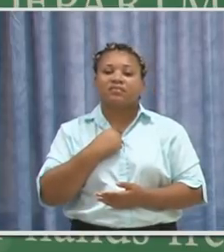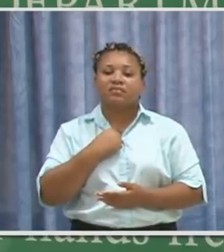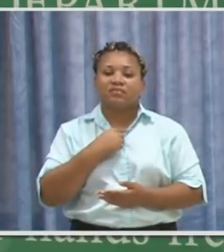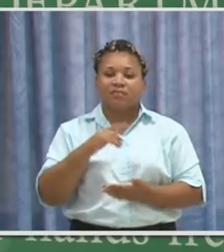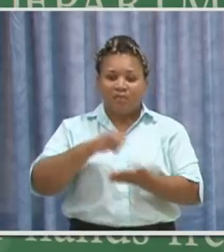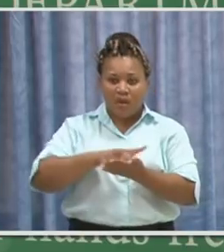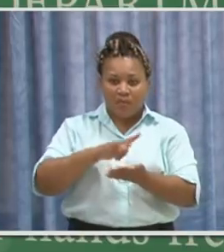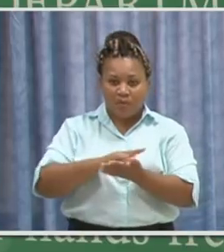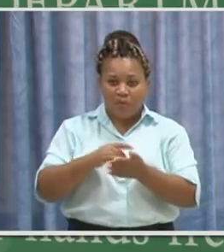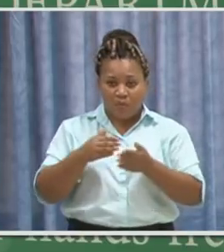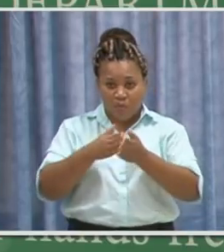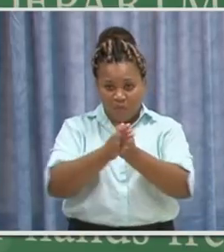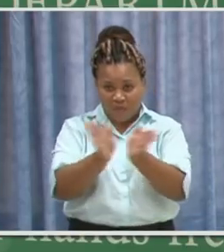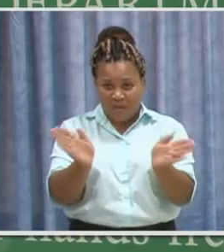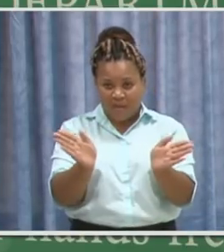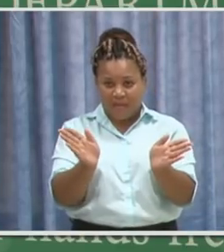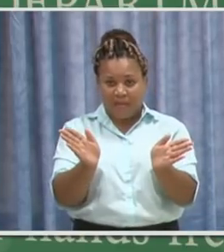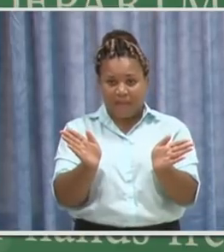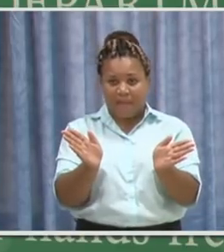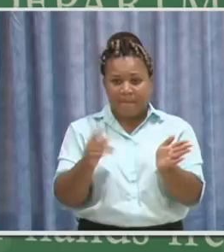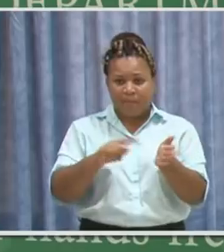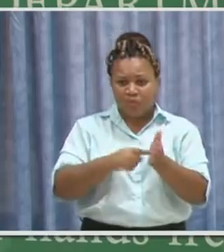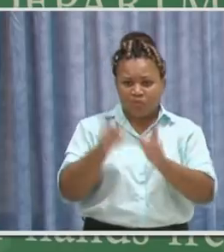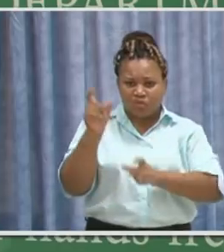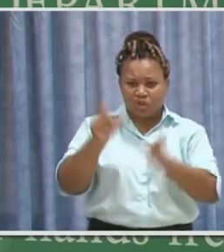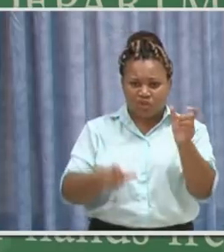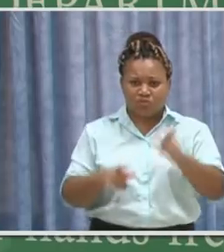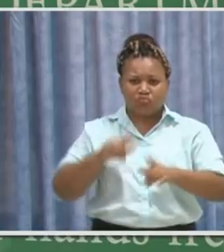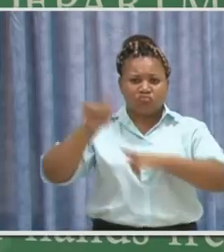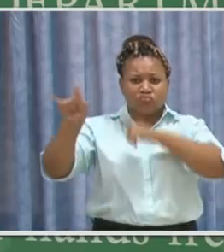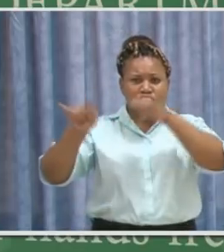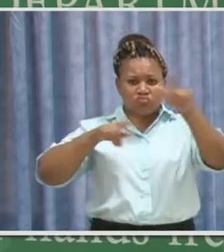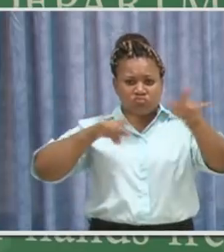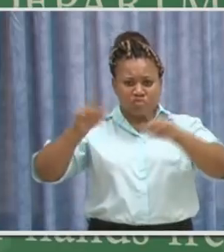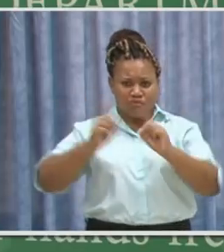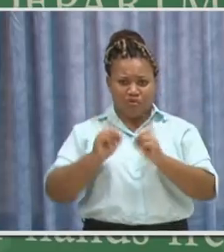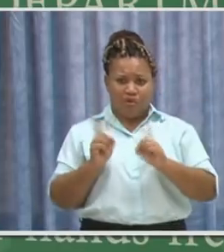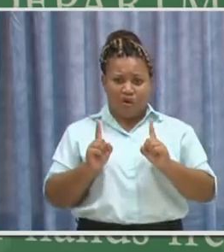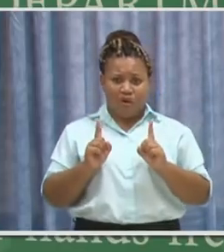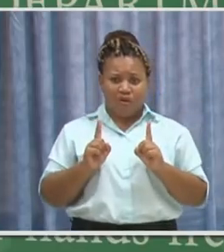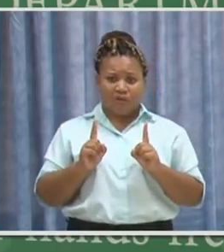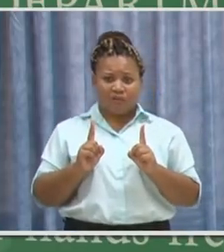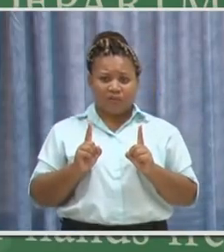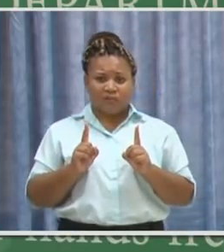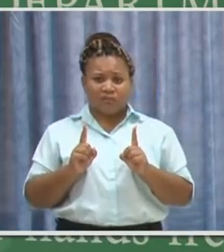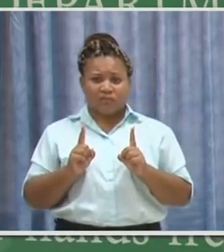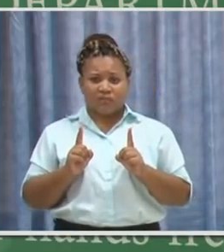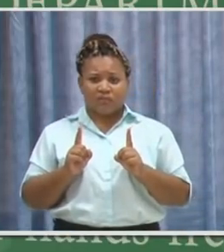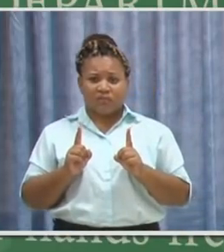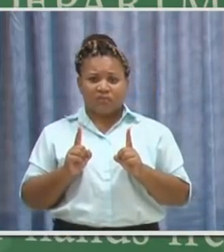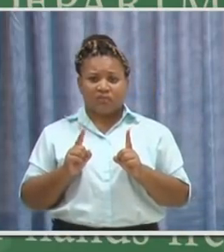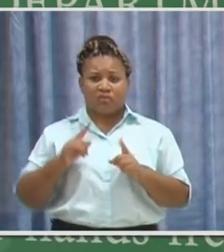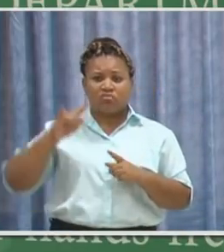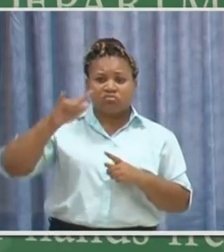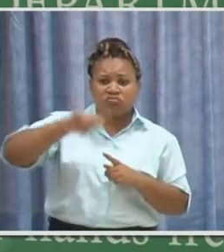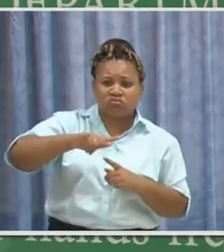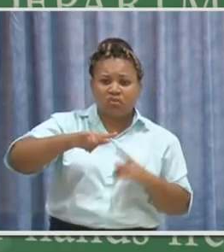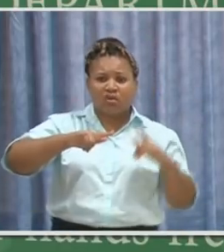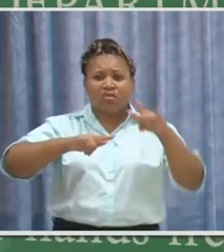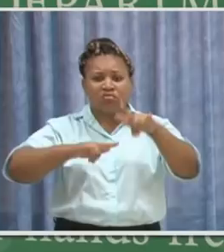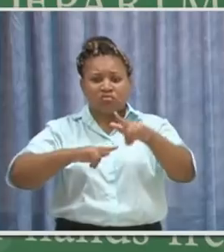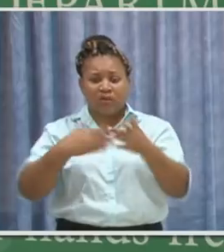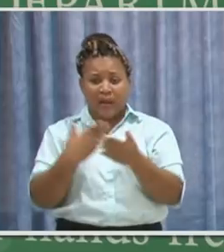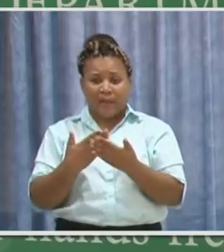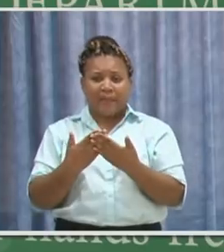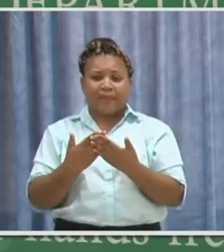mais nous payer était nous en zin plus pas payer pas pour comparer pour qu'à venir ici seul juste pour entrer dans un flight plus pas payer